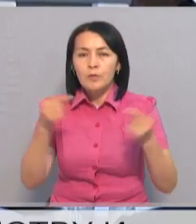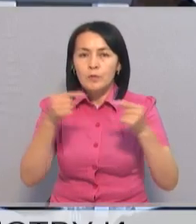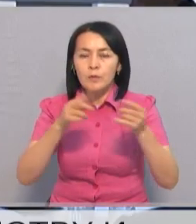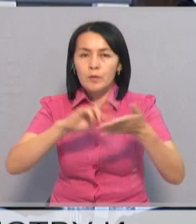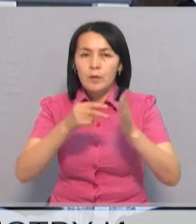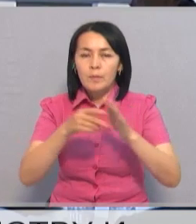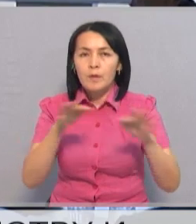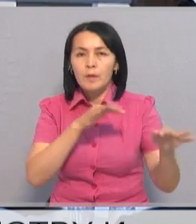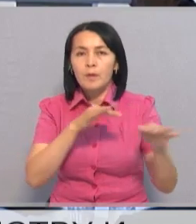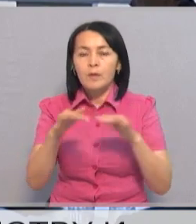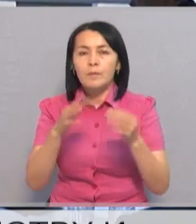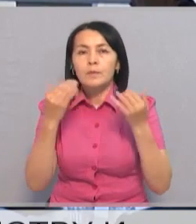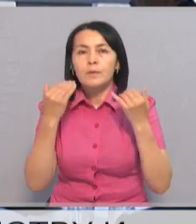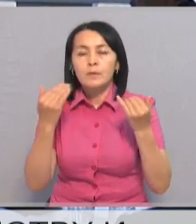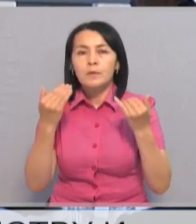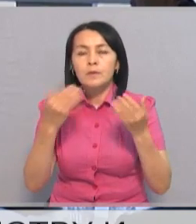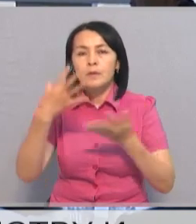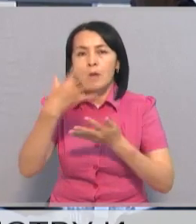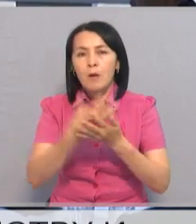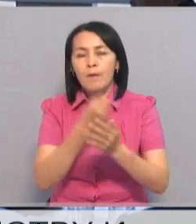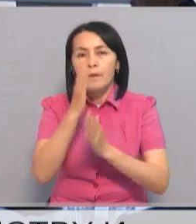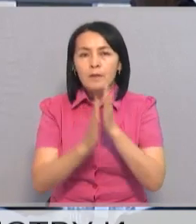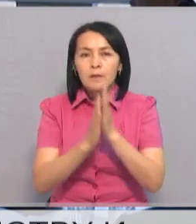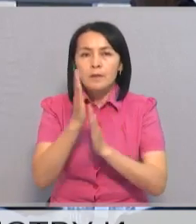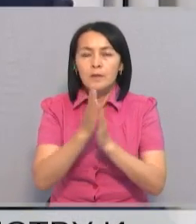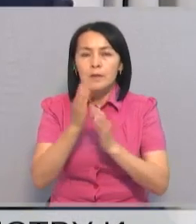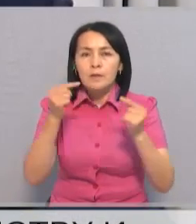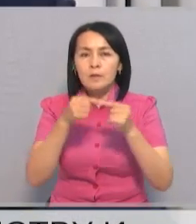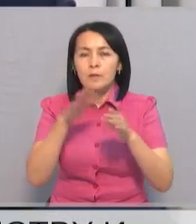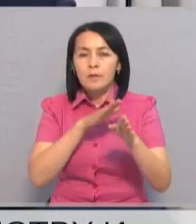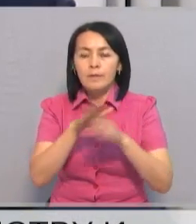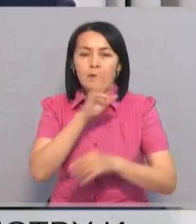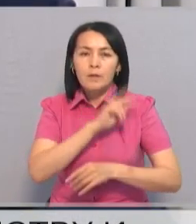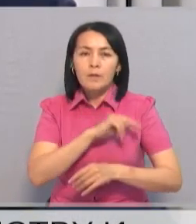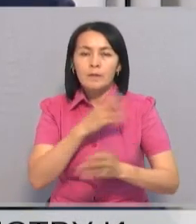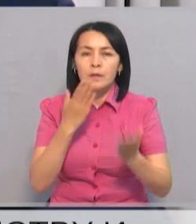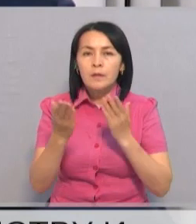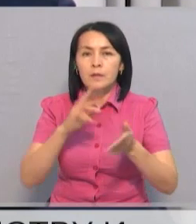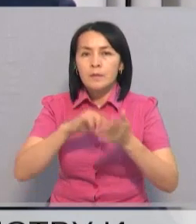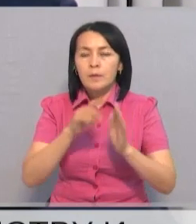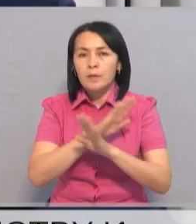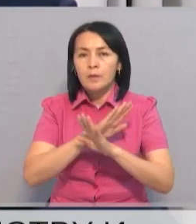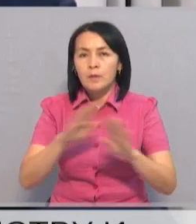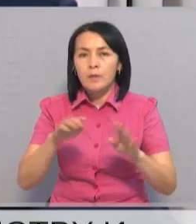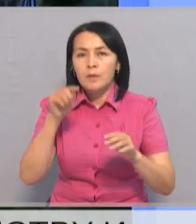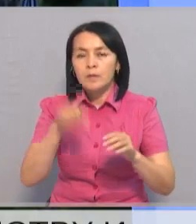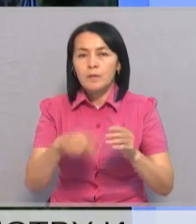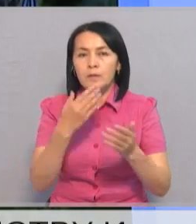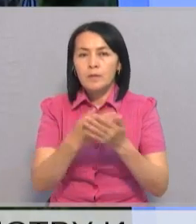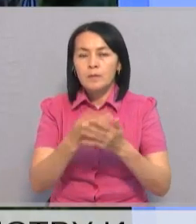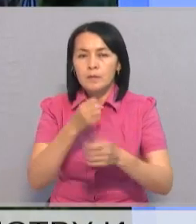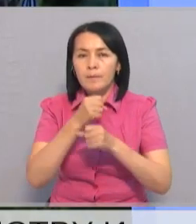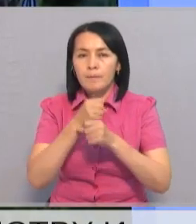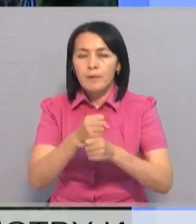план мероприятий по благоустройству, уборке, озеленению и сроки выполнения работ. Если план не будет выполнен, примем